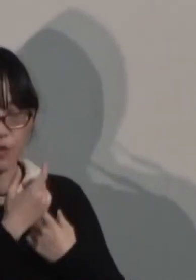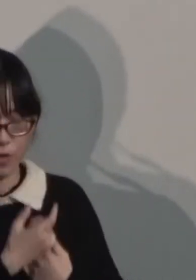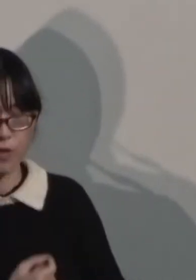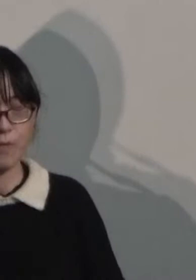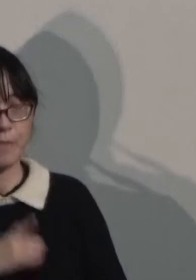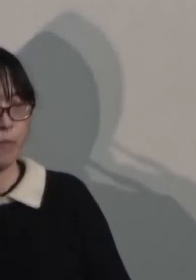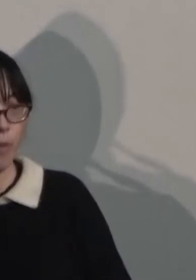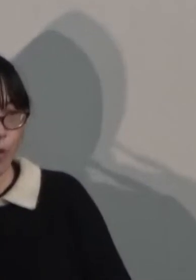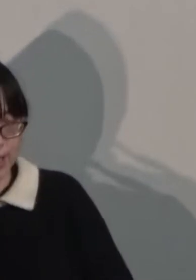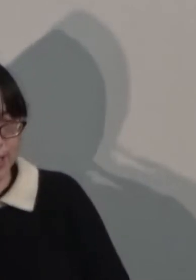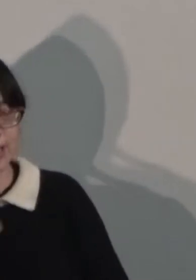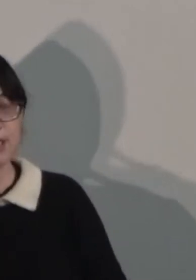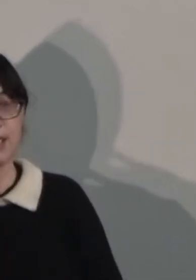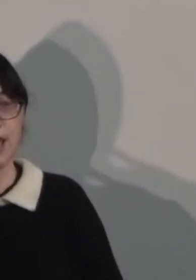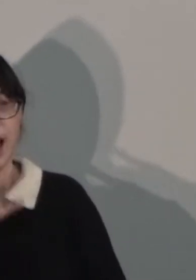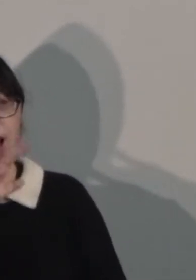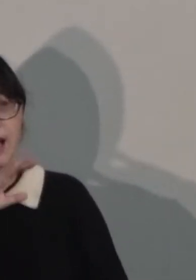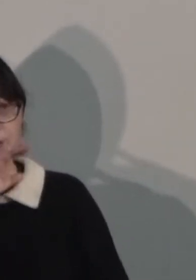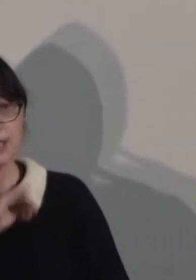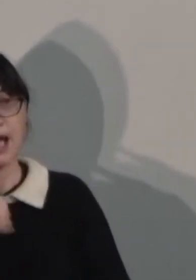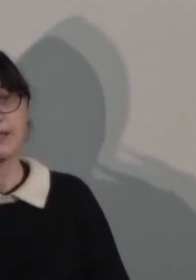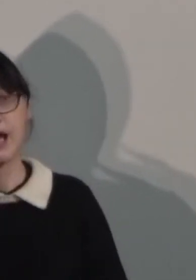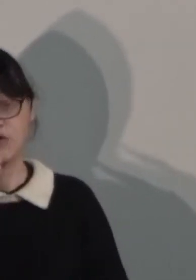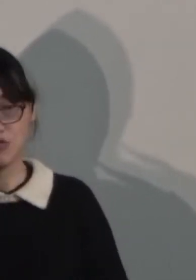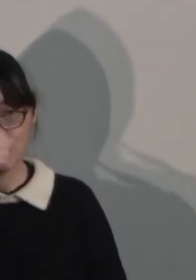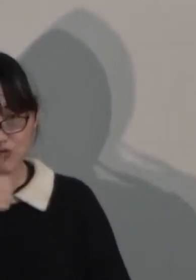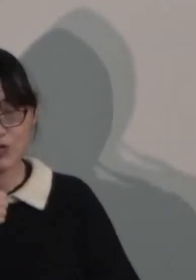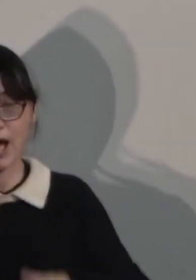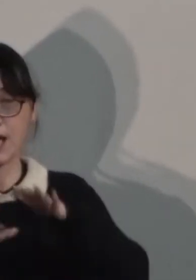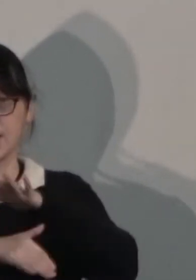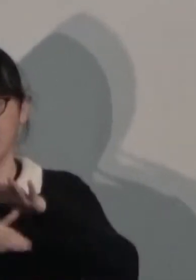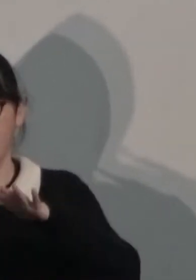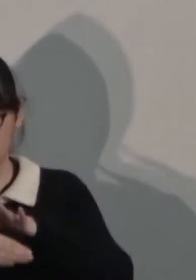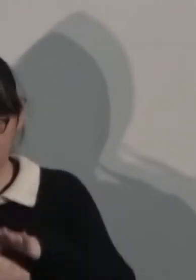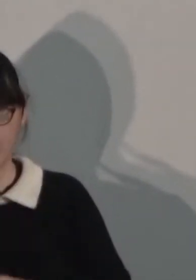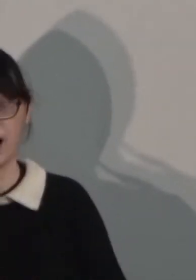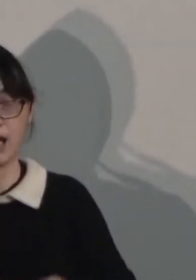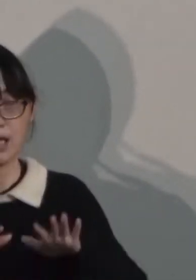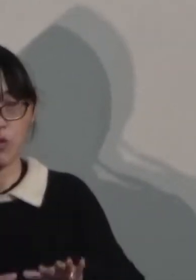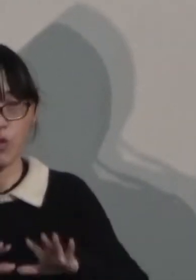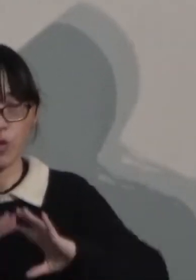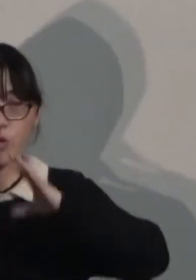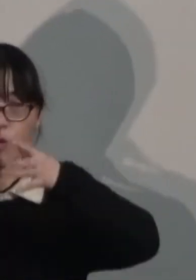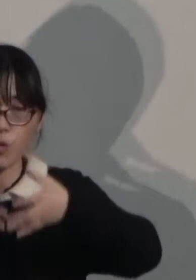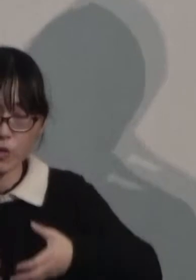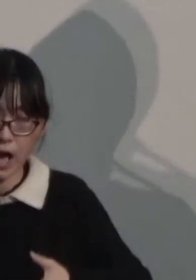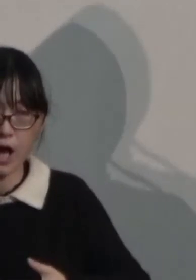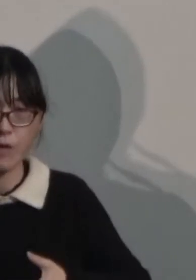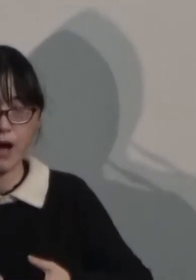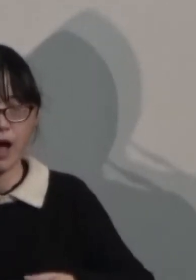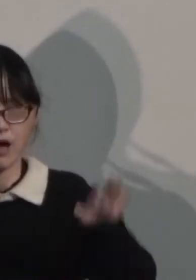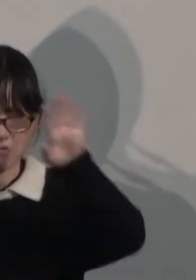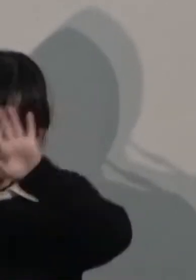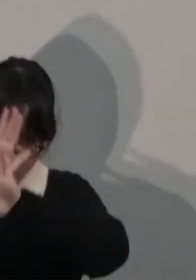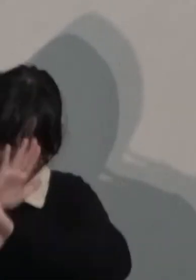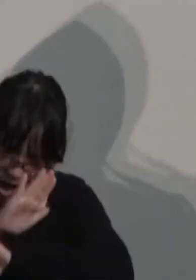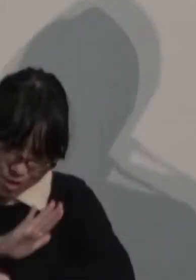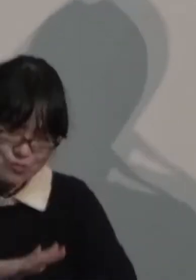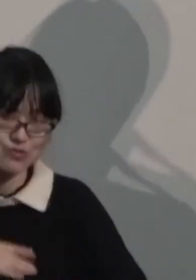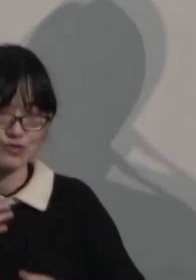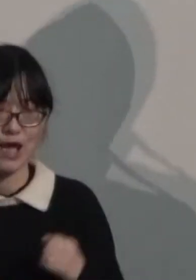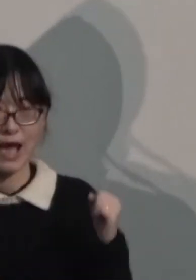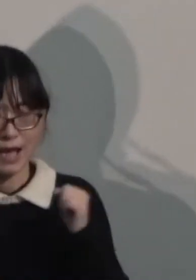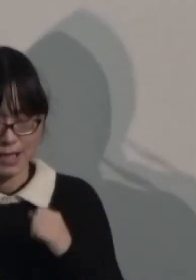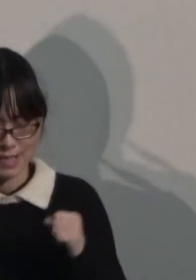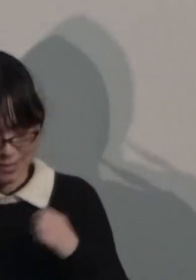もしサンタクロースがいなかったら、この世の中はどんなに暗く寂し